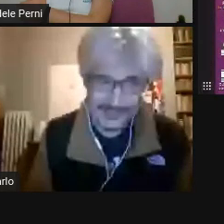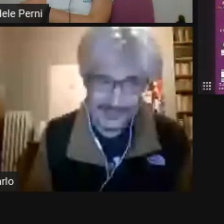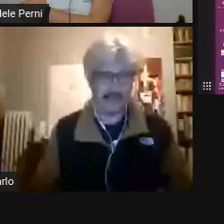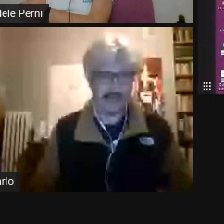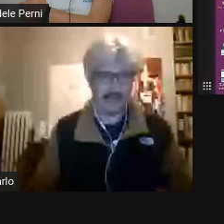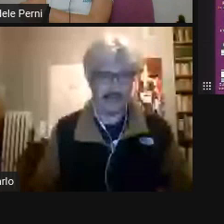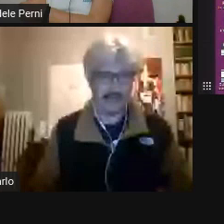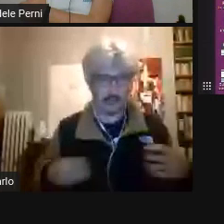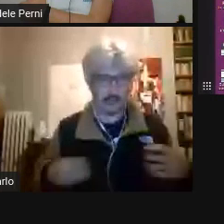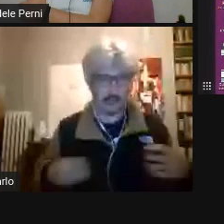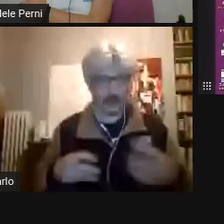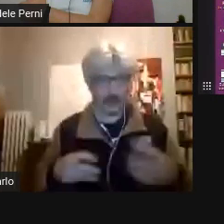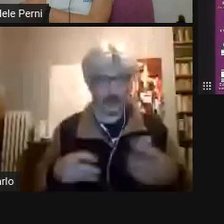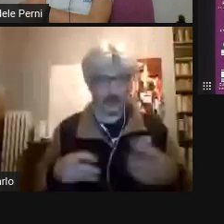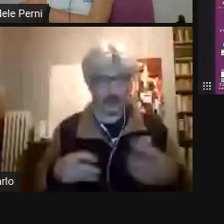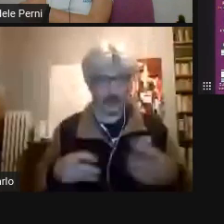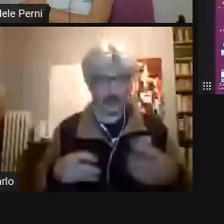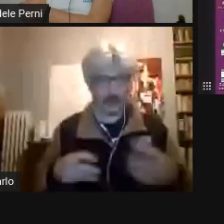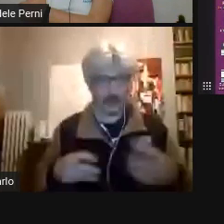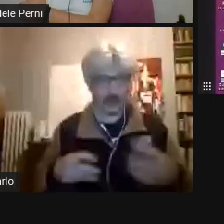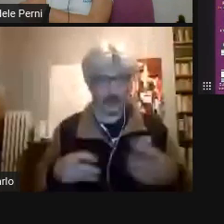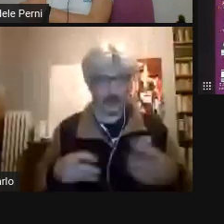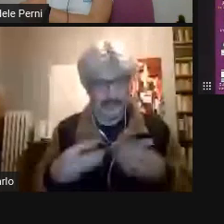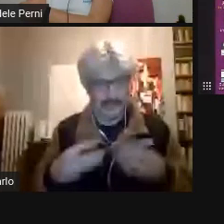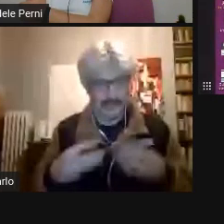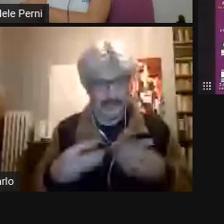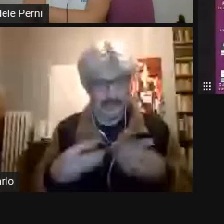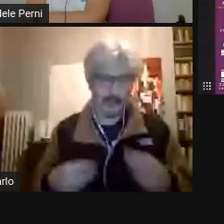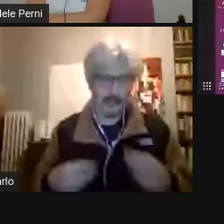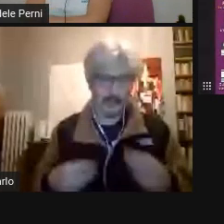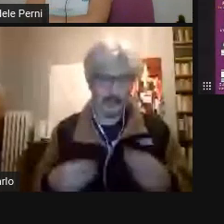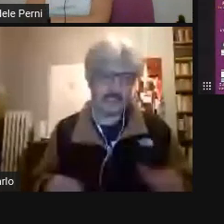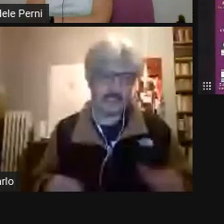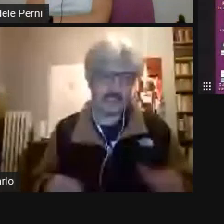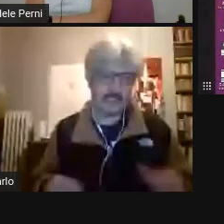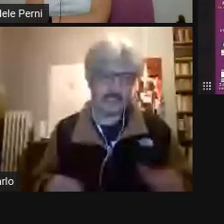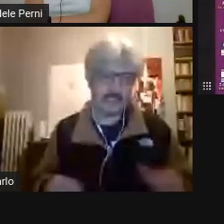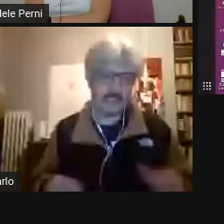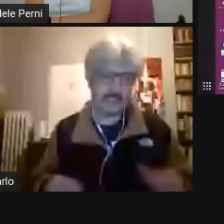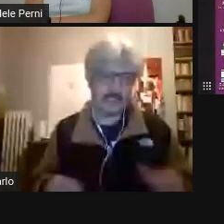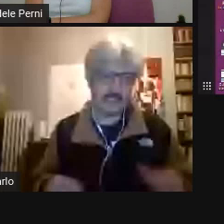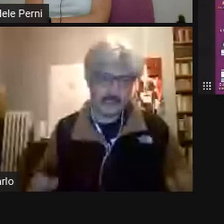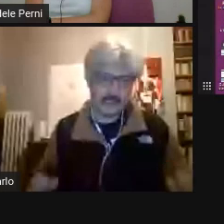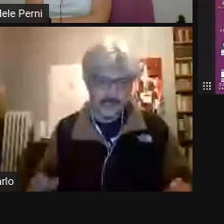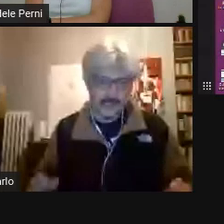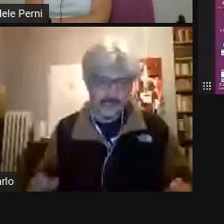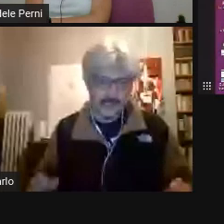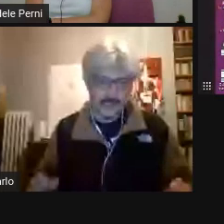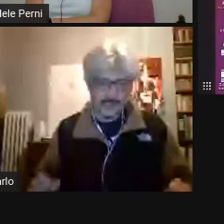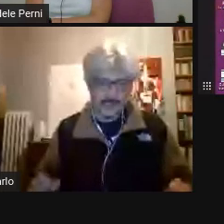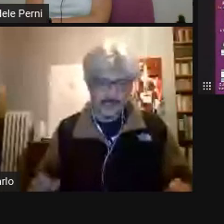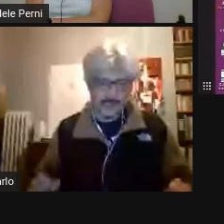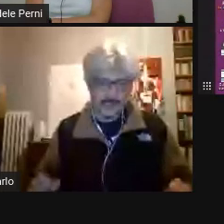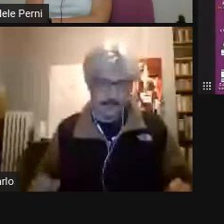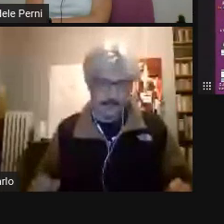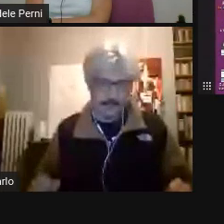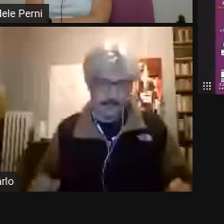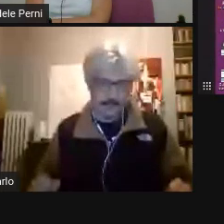senso portare alla fine un prodotto riuscire a coprogettarlo e arrivare